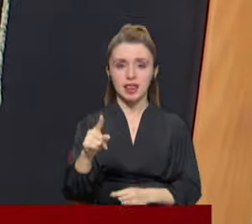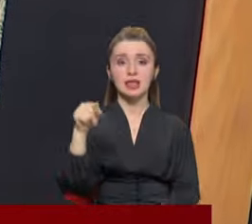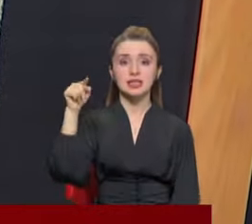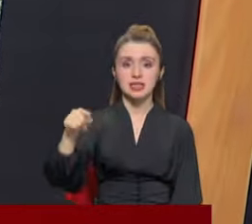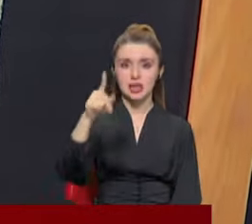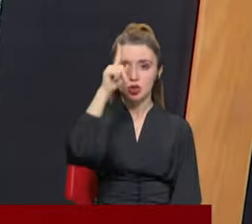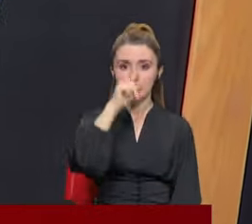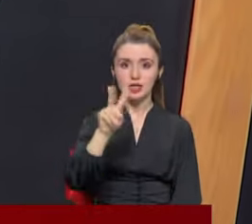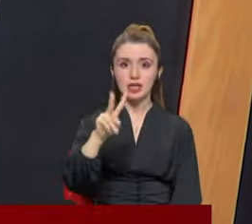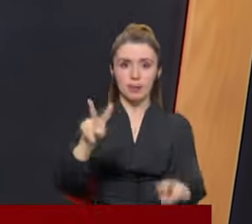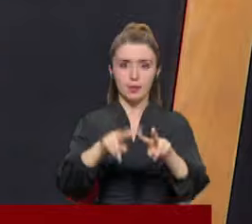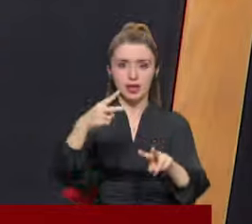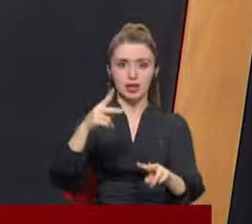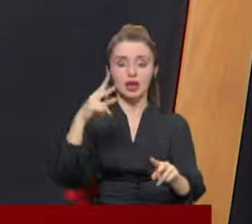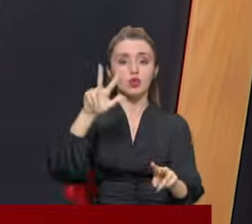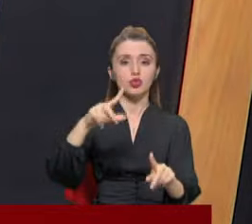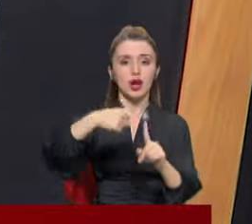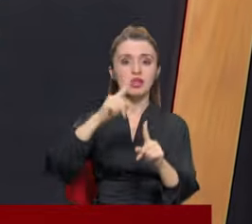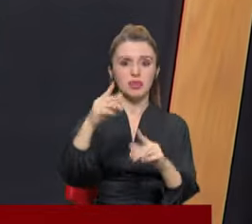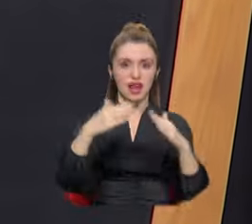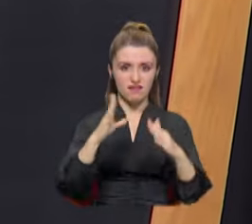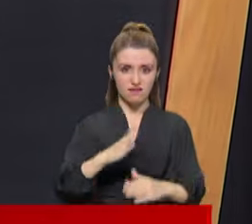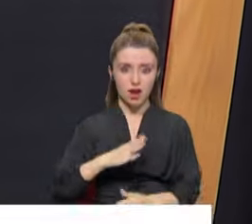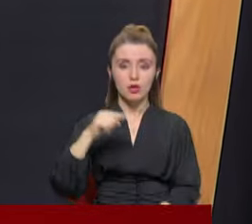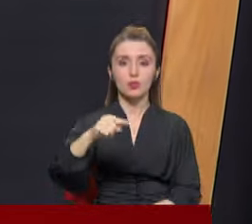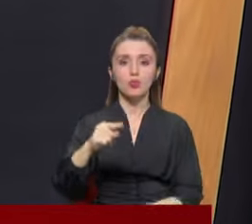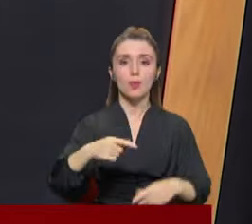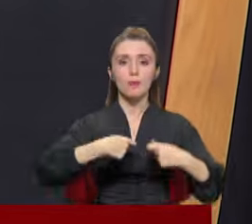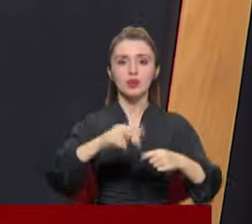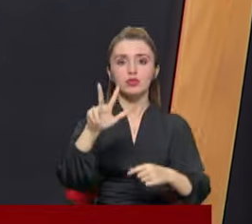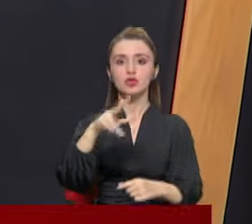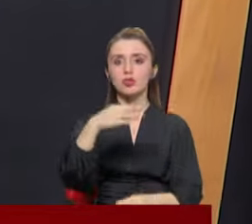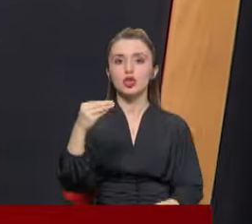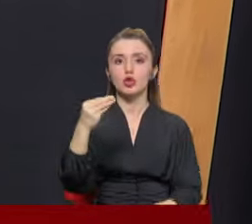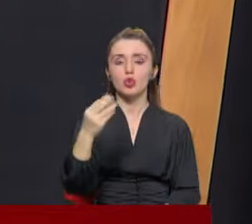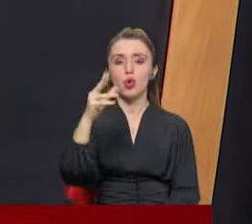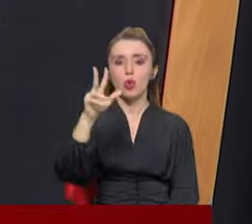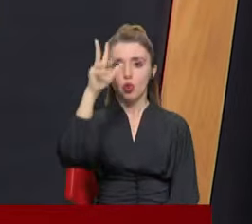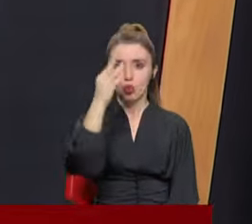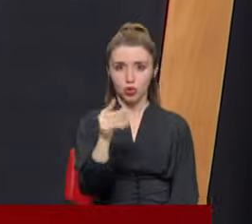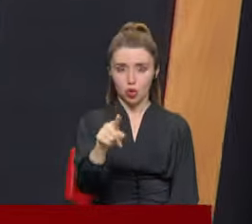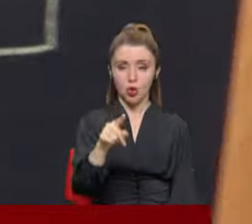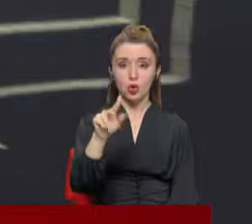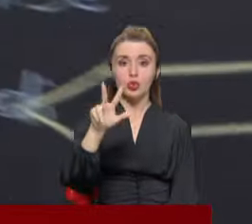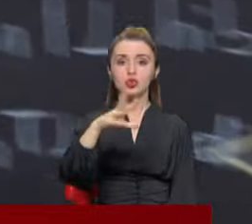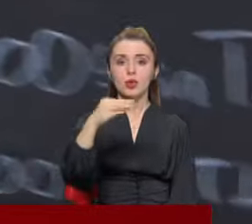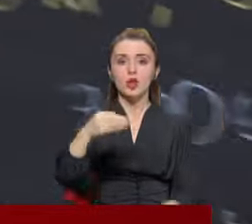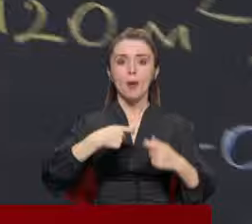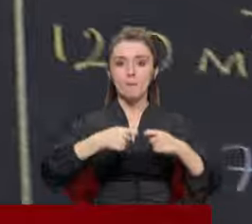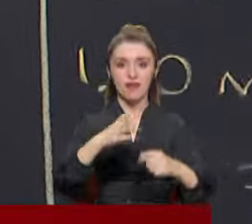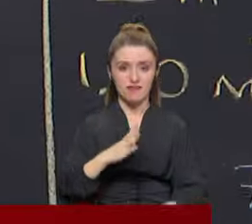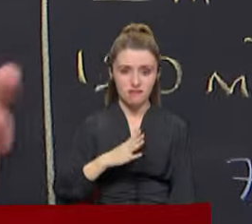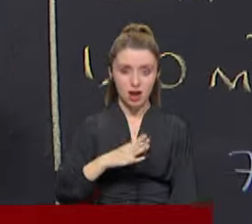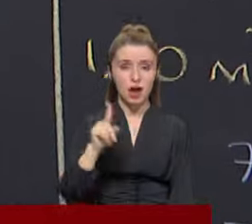siz 120 metrekarelik 3+1 bir eviniz varsa bu maliyet 3 milyona çıkıyor 120 metrekarede. 3 milyonluk bir maliyetiniz